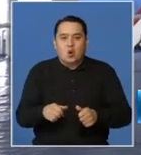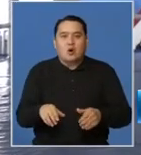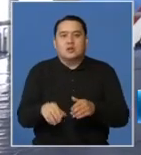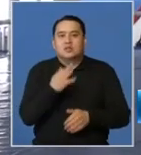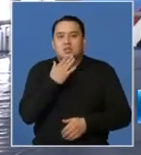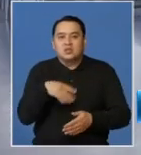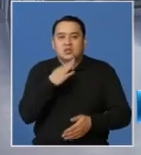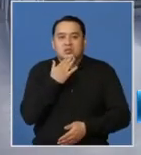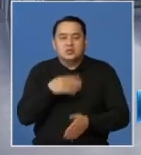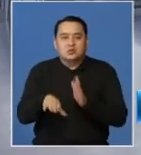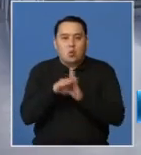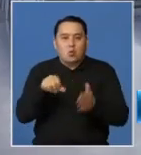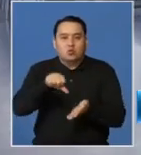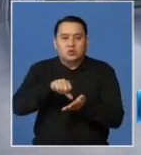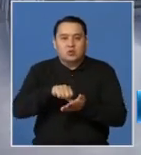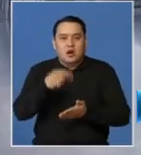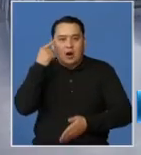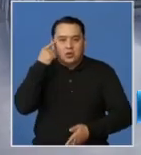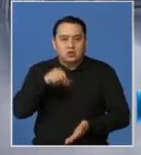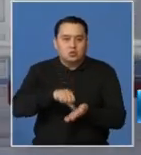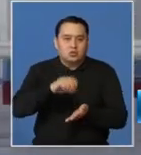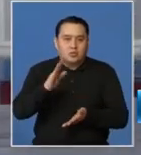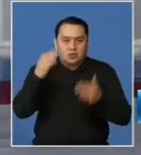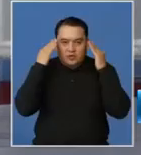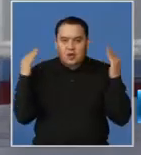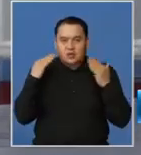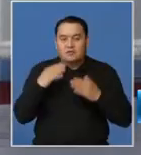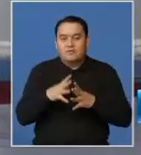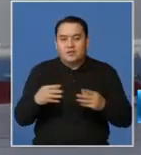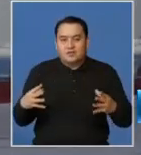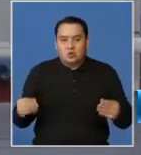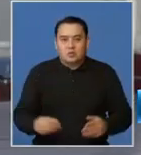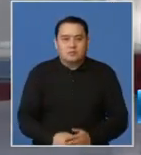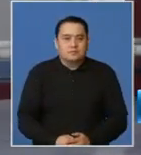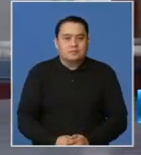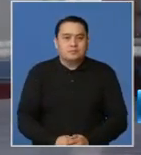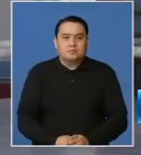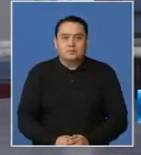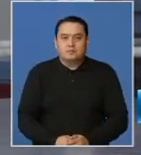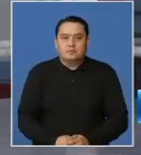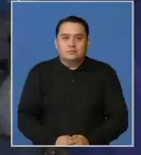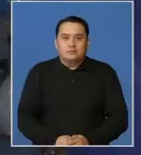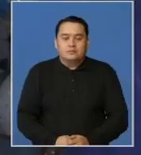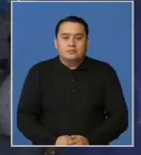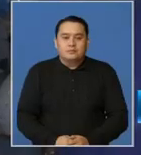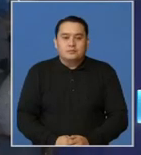женская национальная сборная для участия в первенстве Азии. Оно пройдет в Таиланде этой весной.